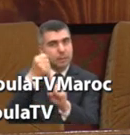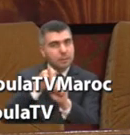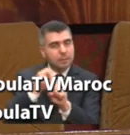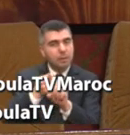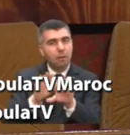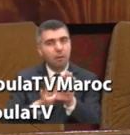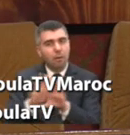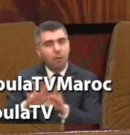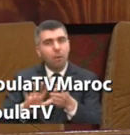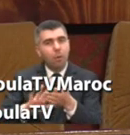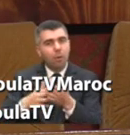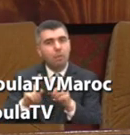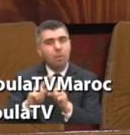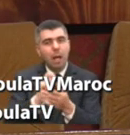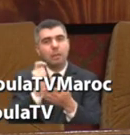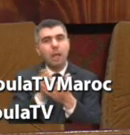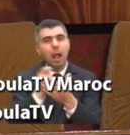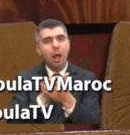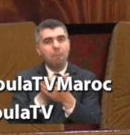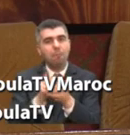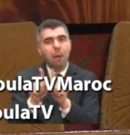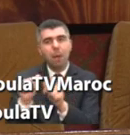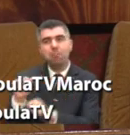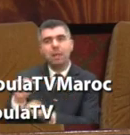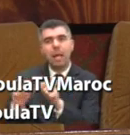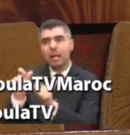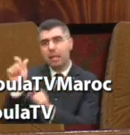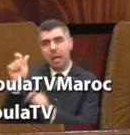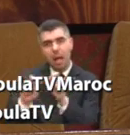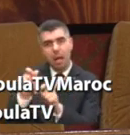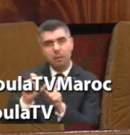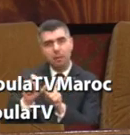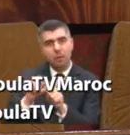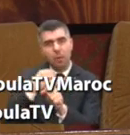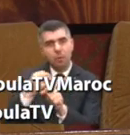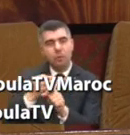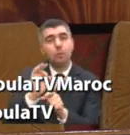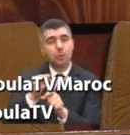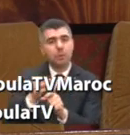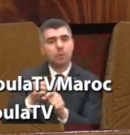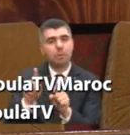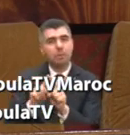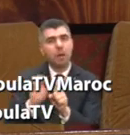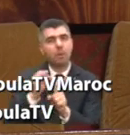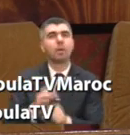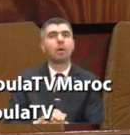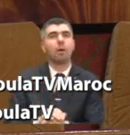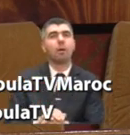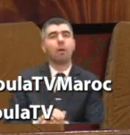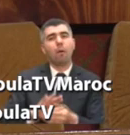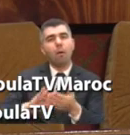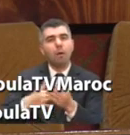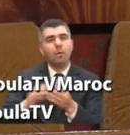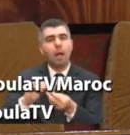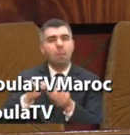الانتقاليه والاستجابه لجميع رغبات الانتقال المعبر عنها. سؤالنا سيد الوزير يتعلق بتصوركم لمعالجه هذه